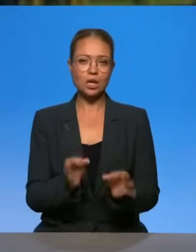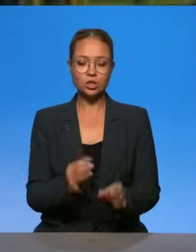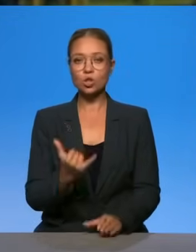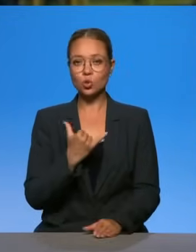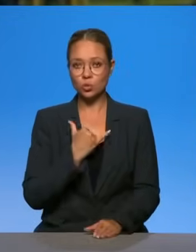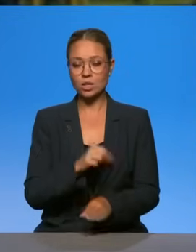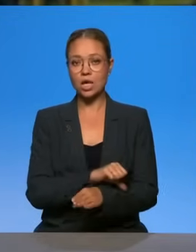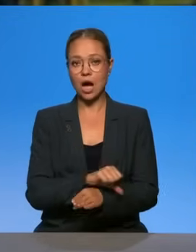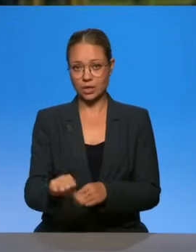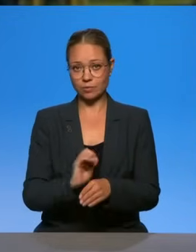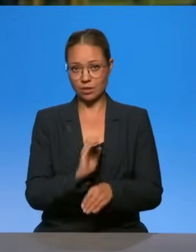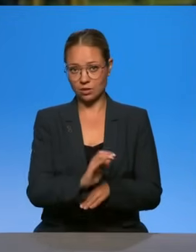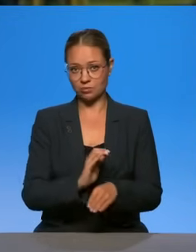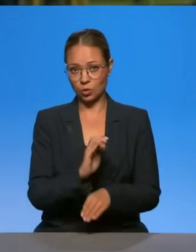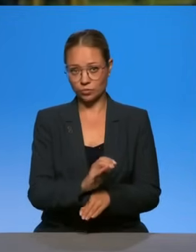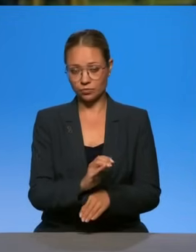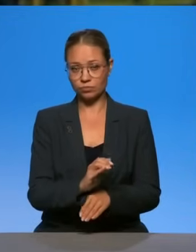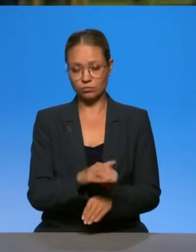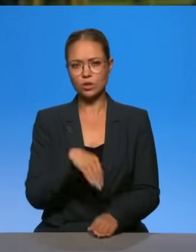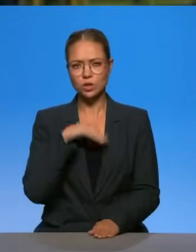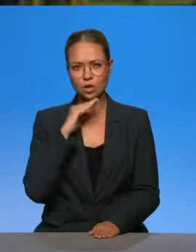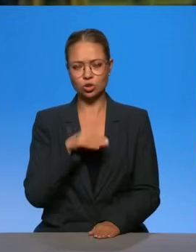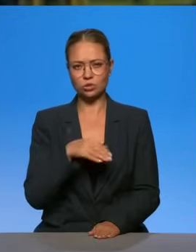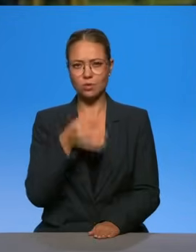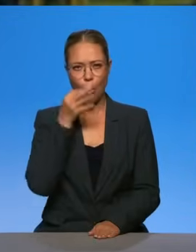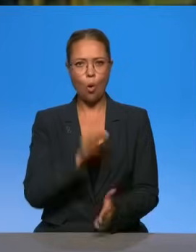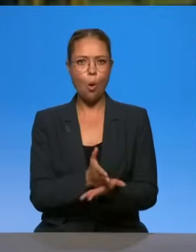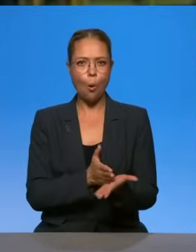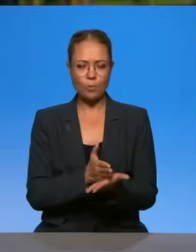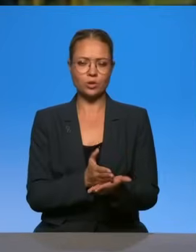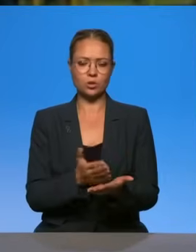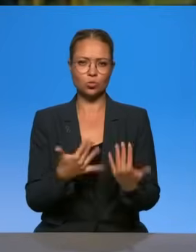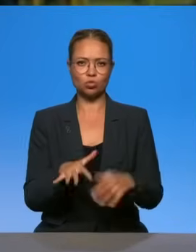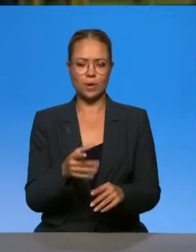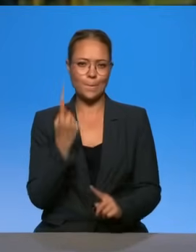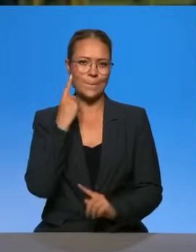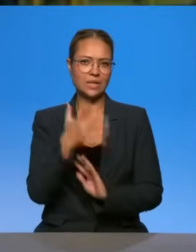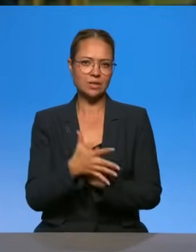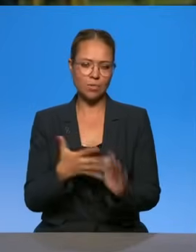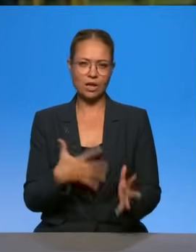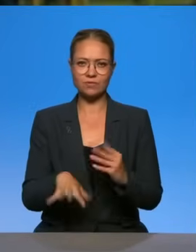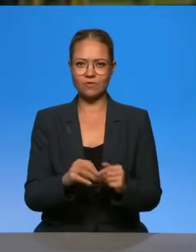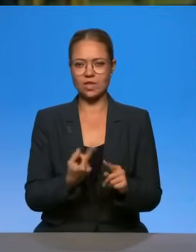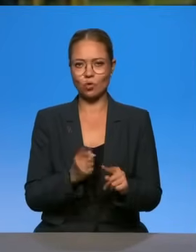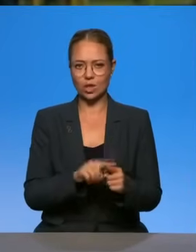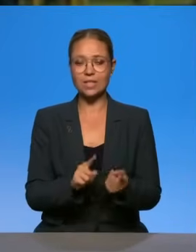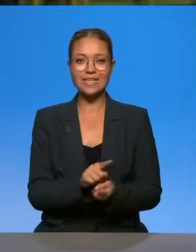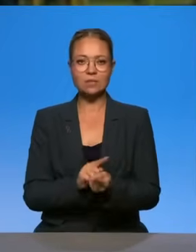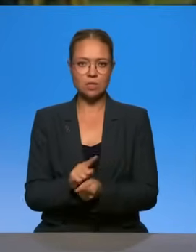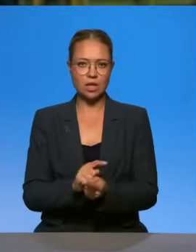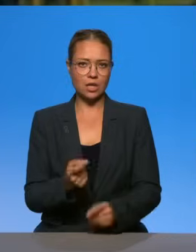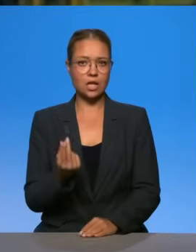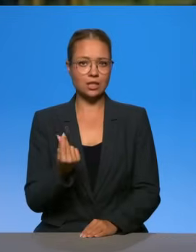экспортная отрасль достаточно опытная, уверенно ориентируется вот во всех этих конъюнктурных изменениях цен.